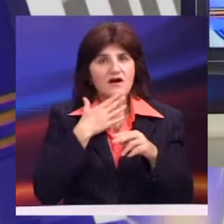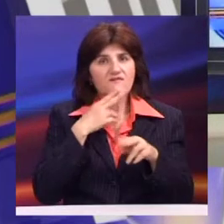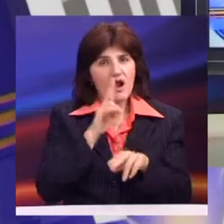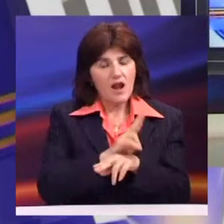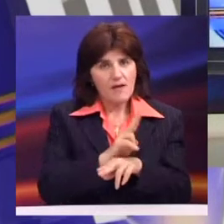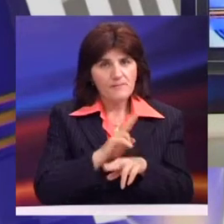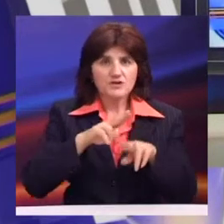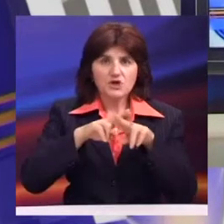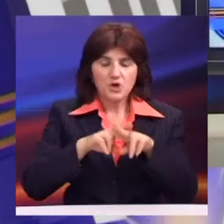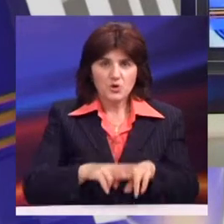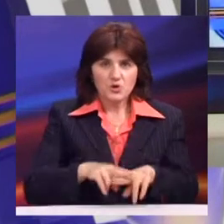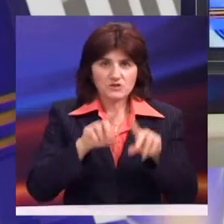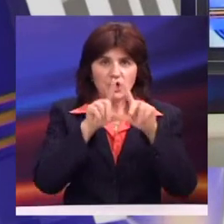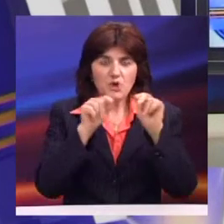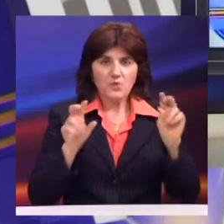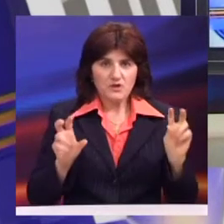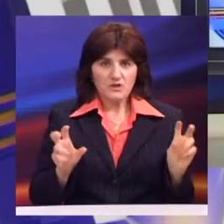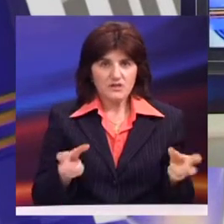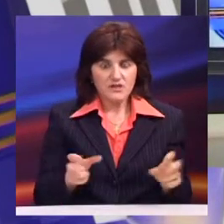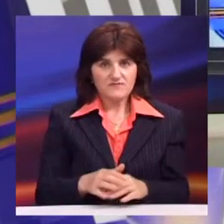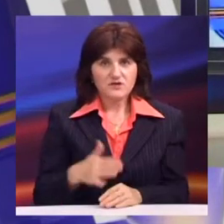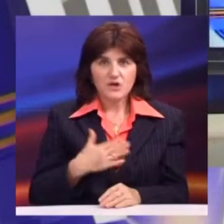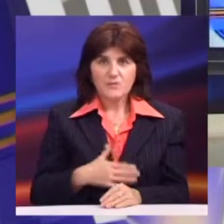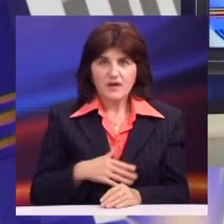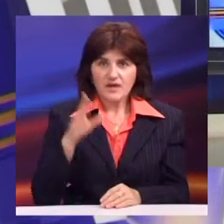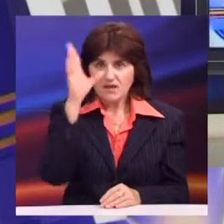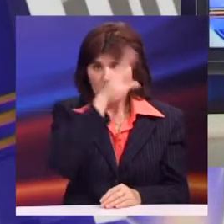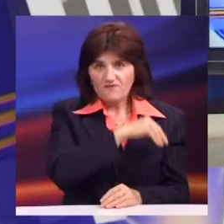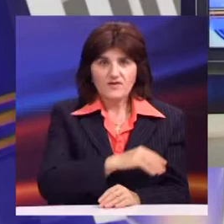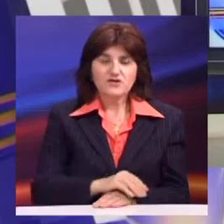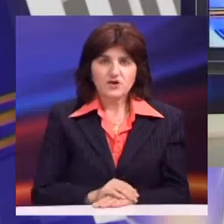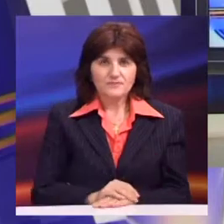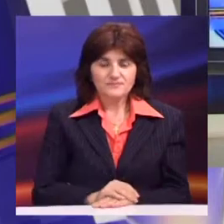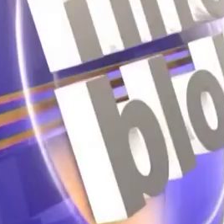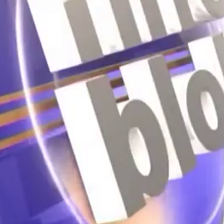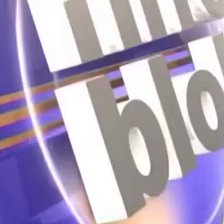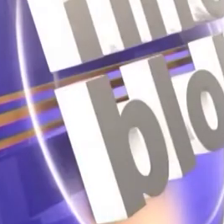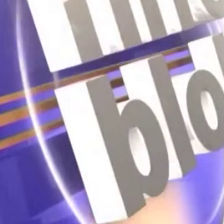dešavanja. Hvala vam na pažnji, ostanite dalje uz program UEKO televizije. Želimo vam prijatno večer.